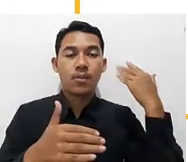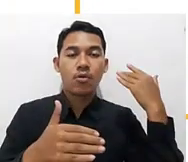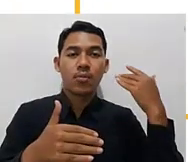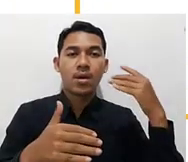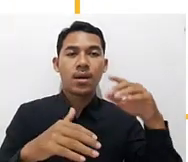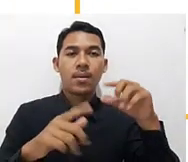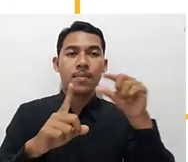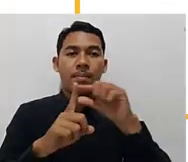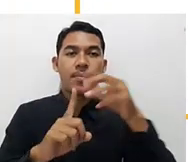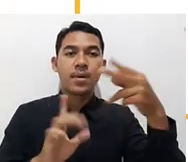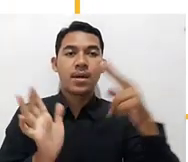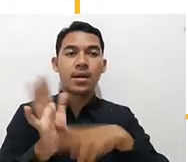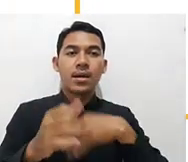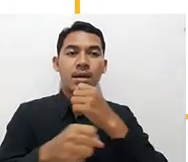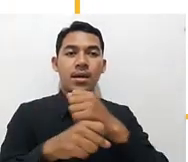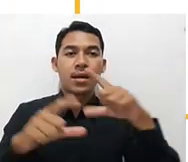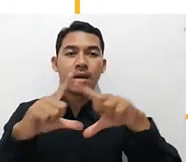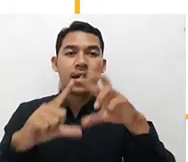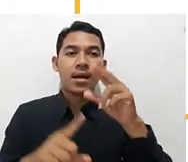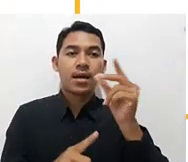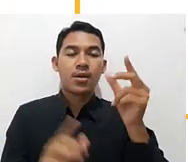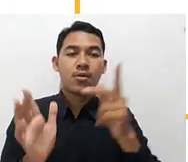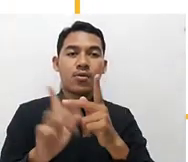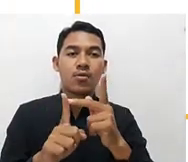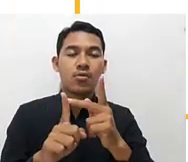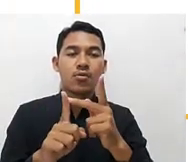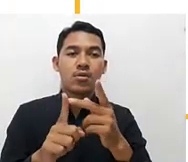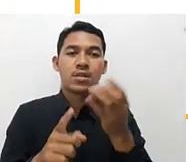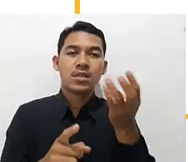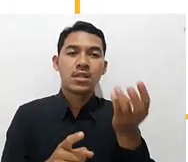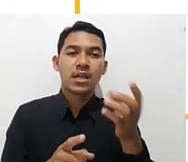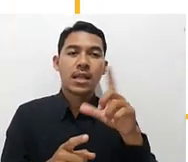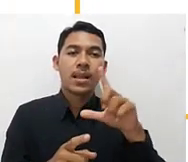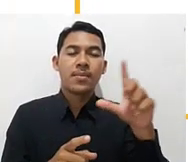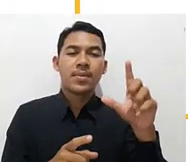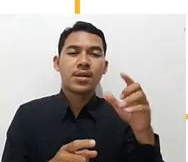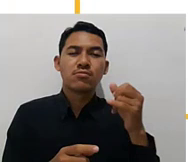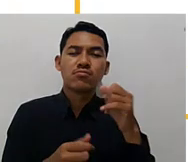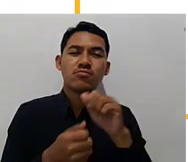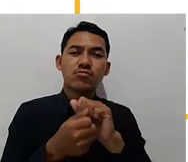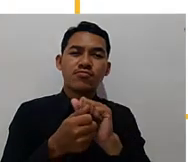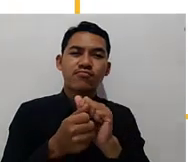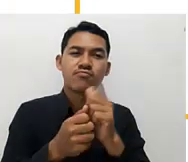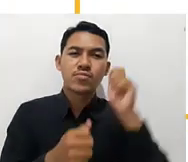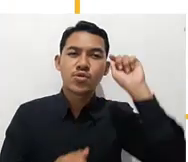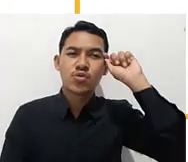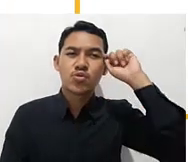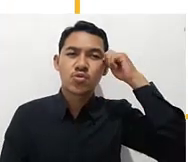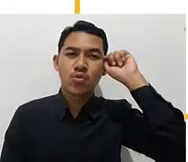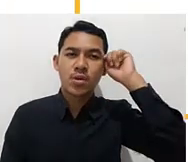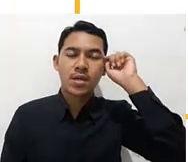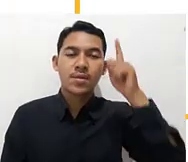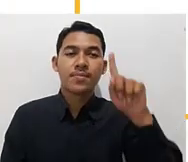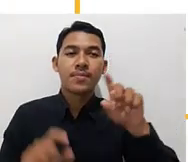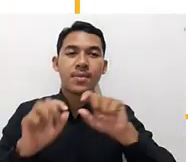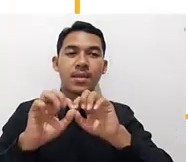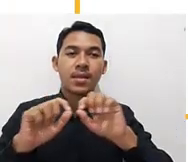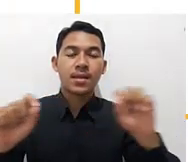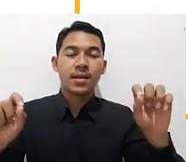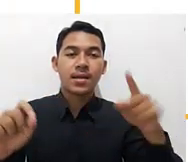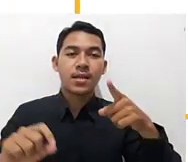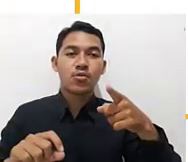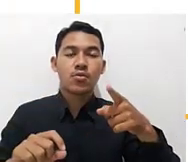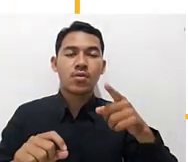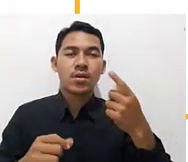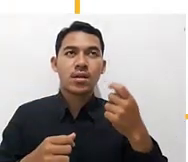sini agak akan sedikit lebih rumit ya, karena memang kalau rangkaian gerbang logika biasa itu inputnya tuh pasti gitu